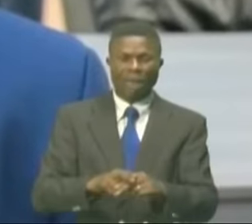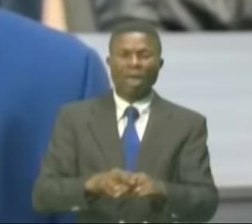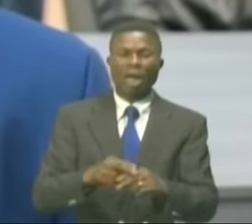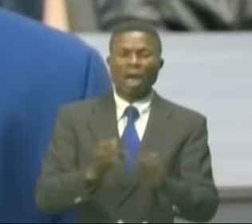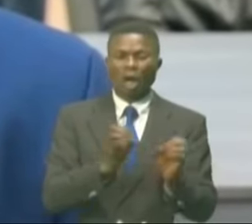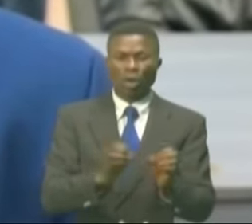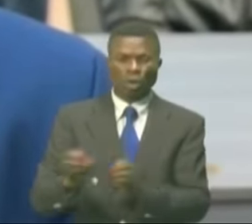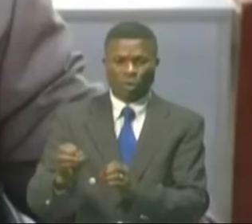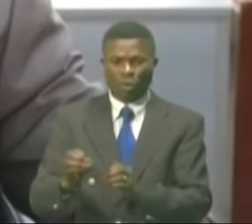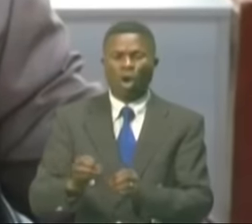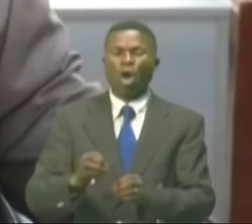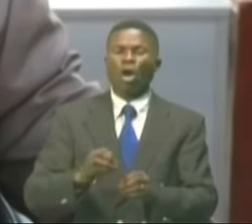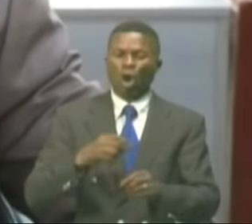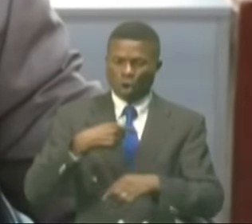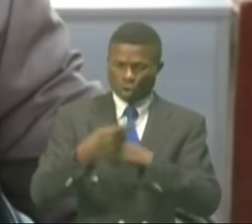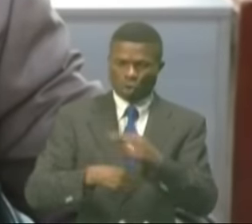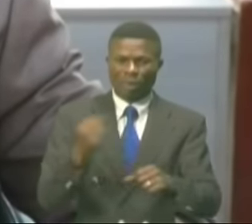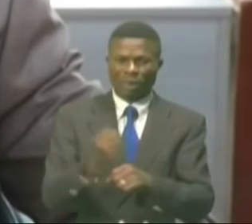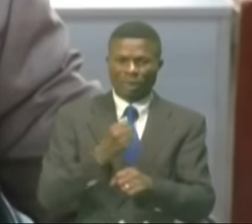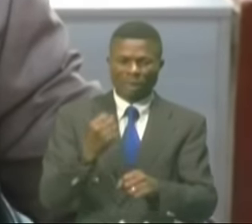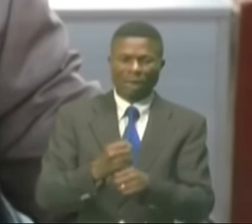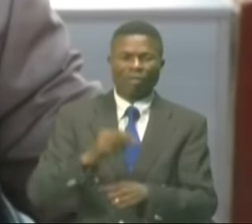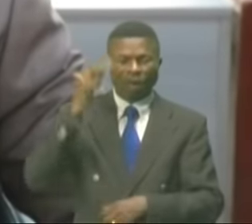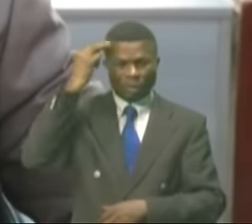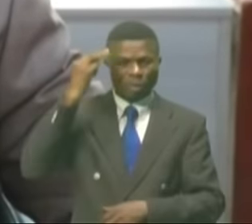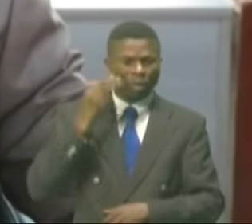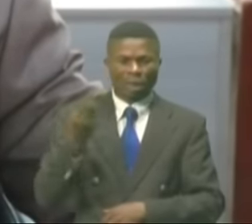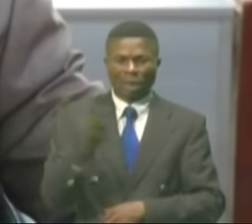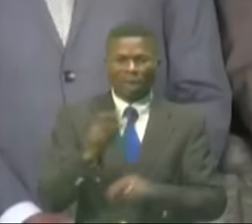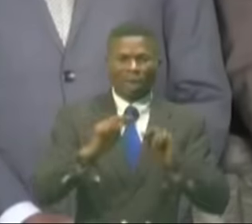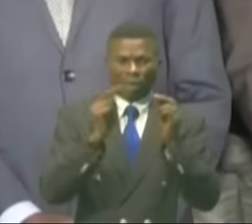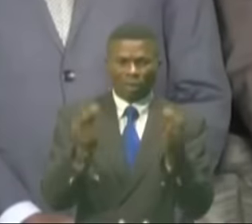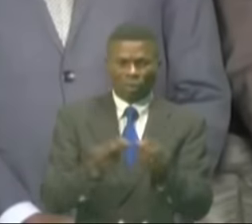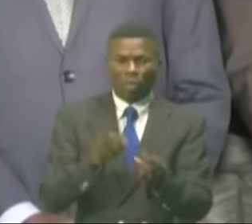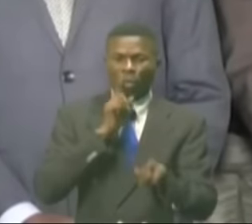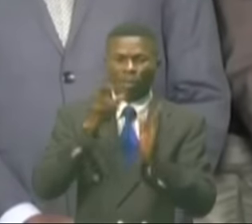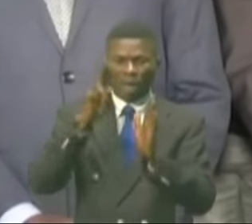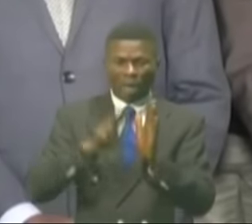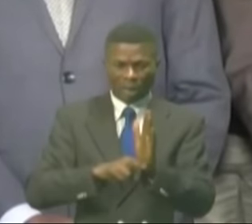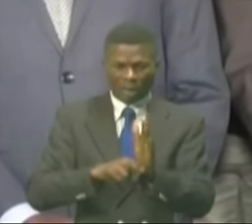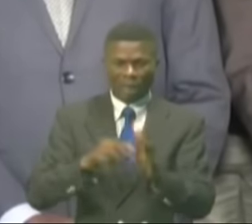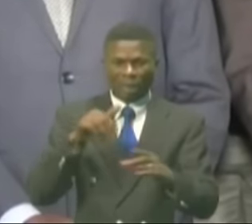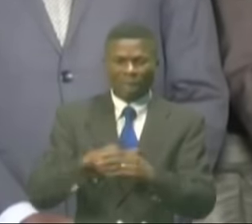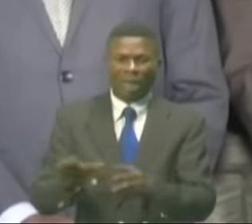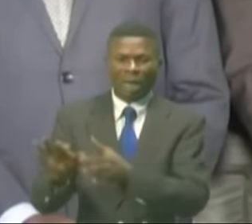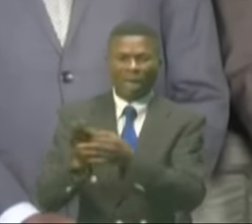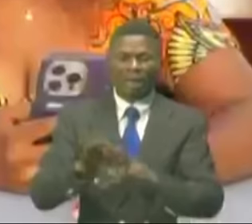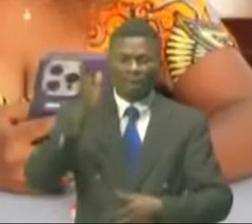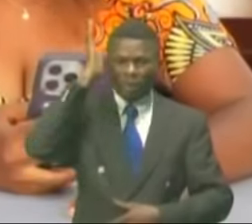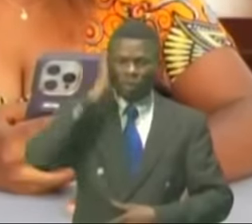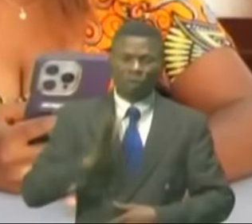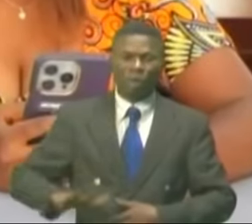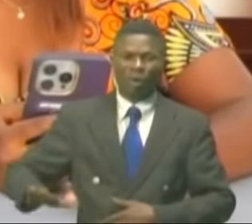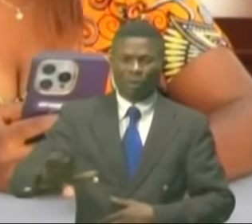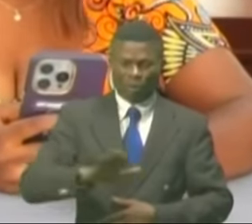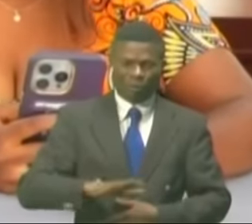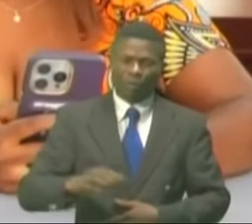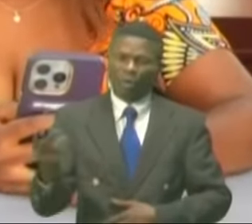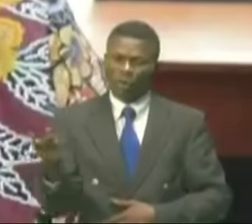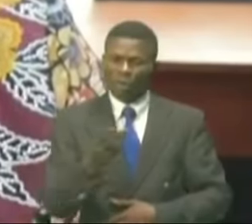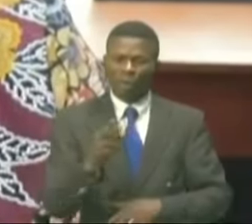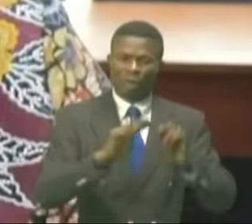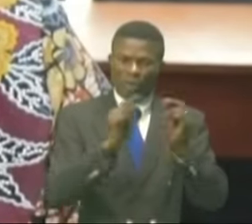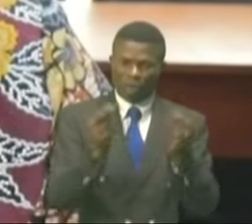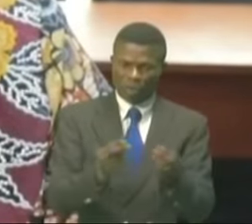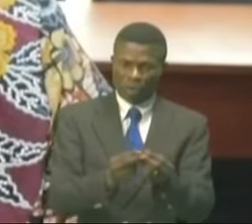à l'investiture de son gouvernement. Les deux groupes parlementaires qui appartiennent à l'Union sacrée de la nation vont procéder